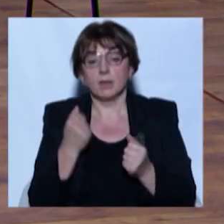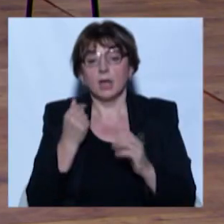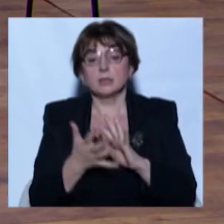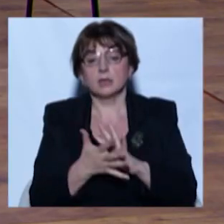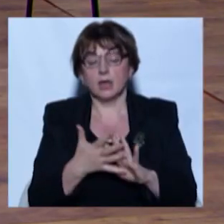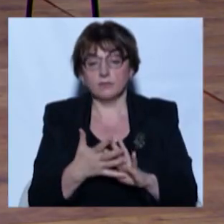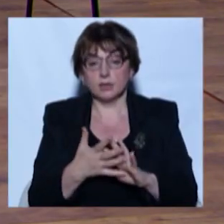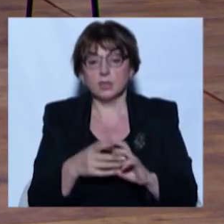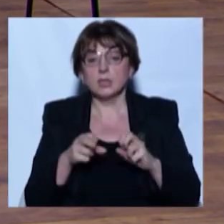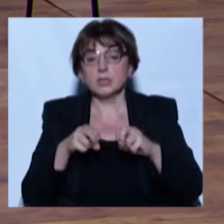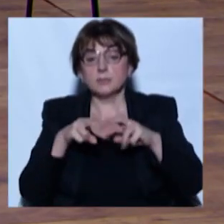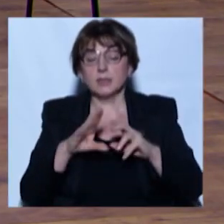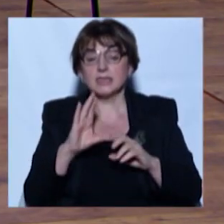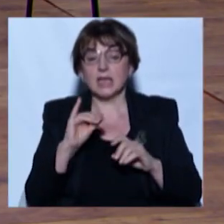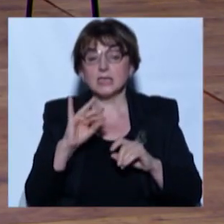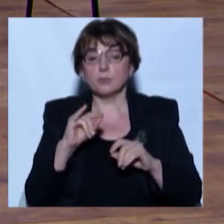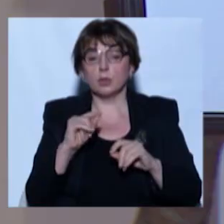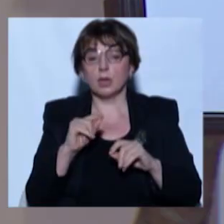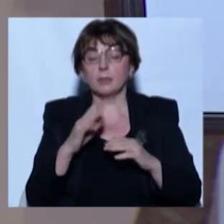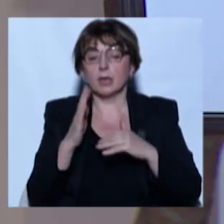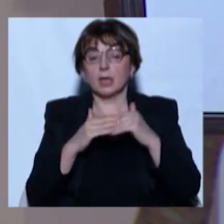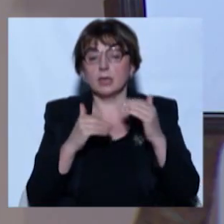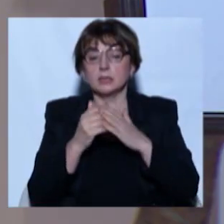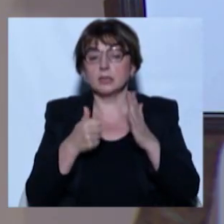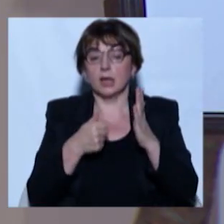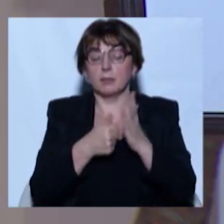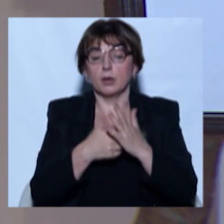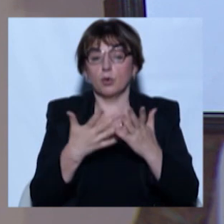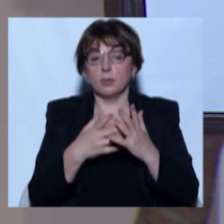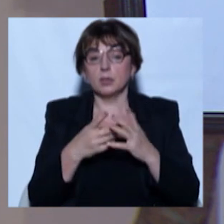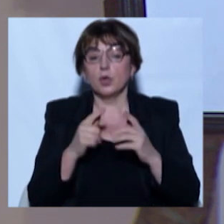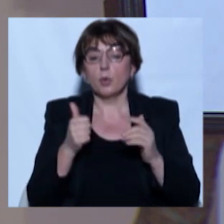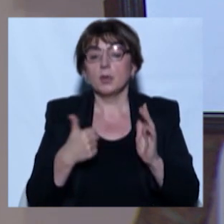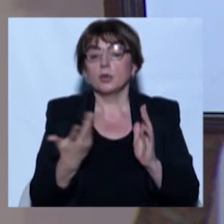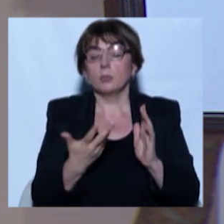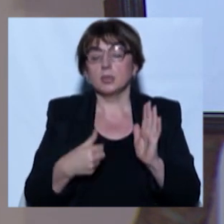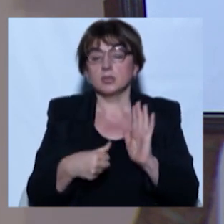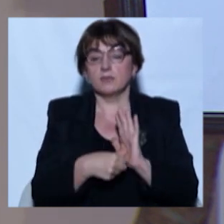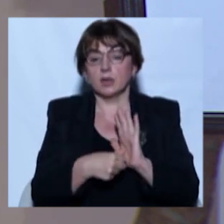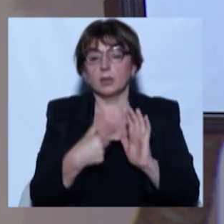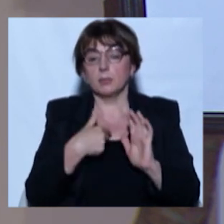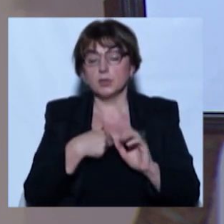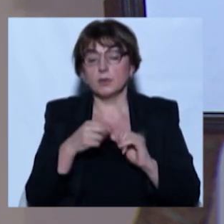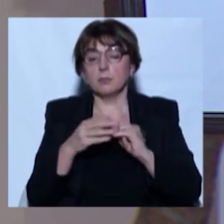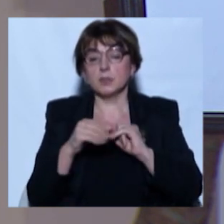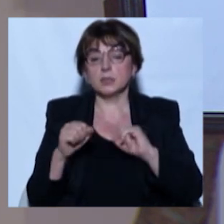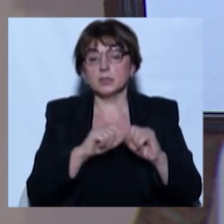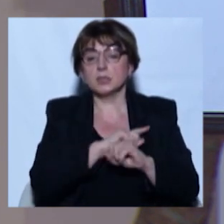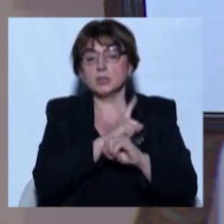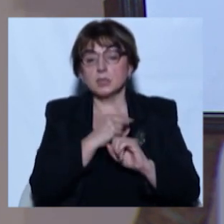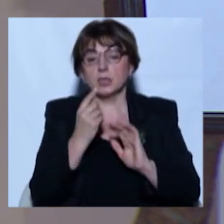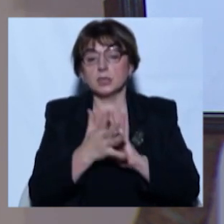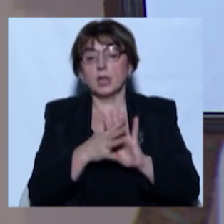გავეცანით ასევე სეისმოგრაფს, რომელიც არის ხელსაწყო, რომელიც დაგვეხმარება ჩვენ მიწისძვრის სიძლიერის